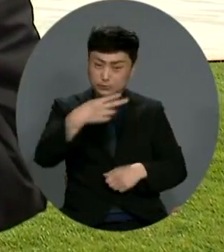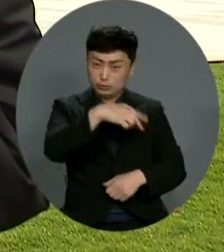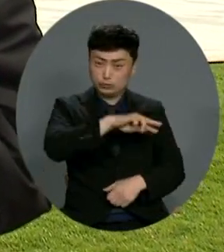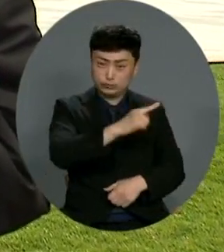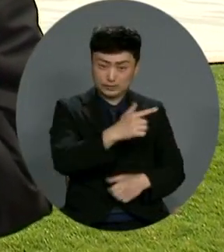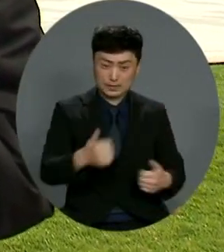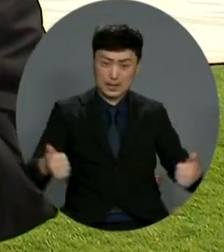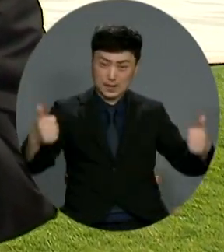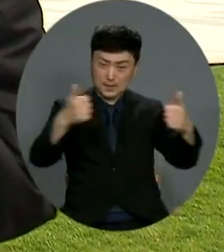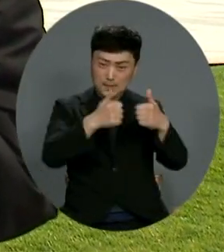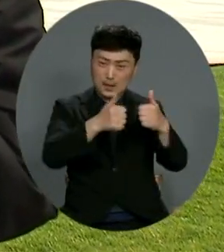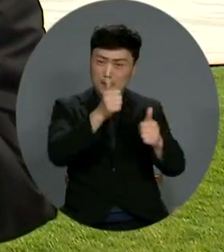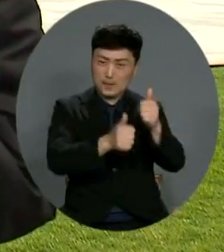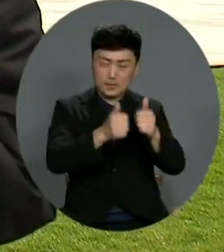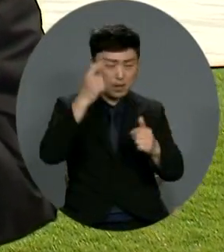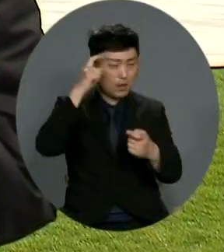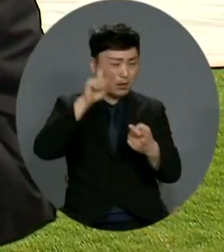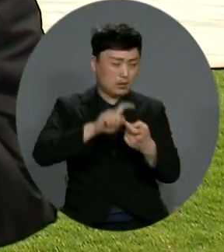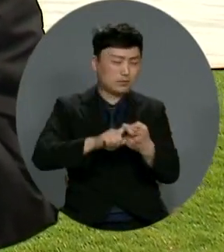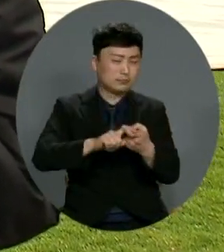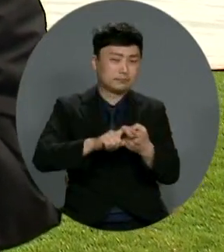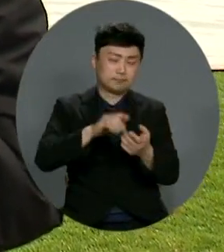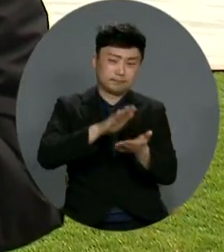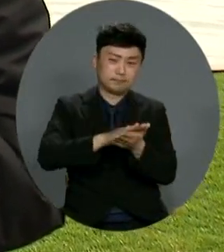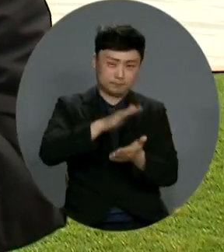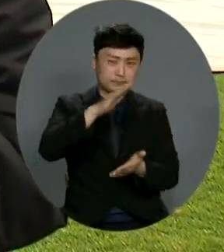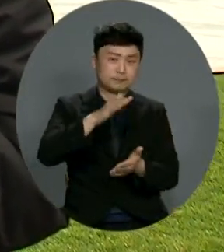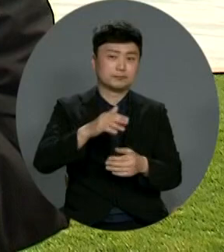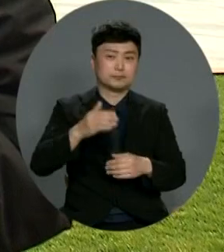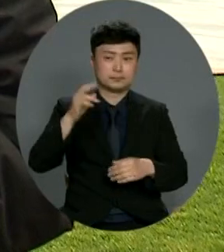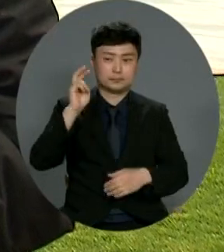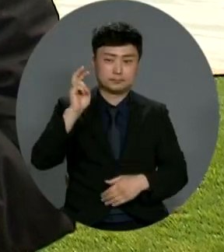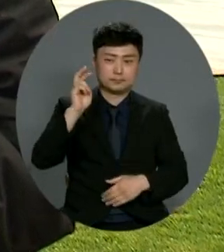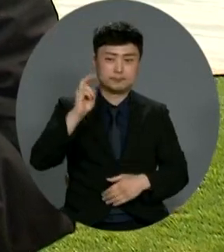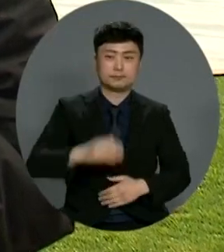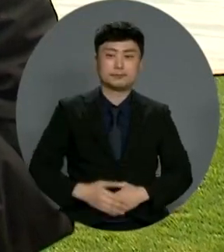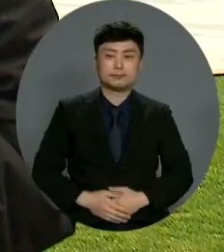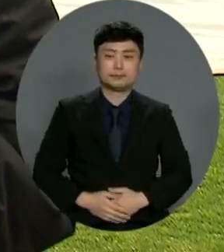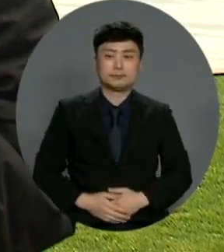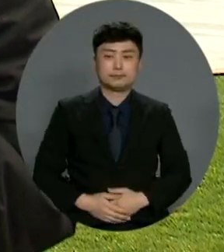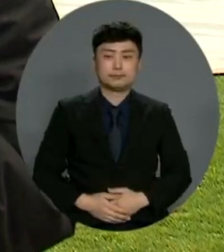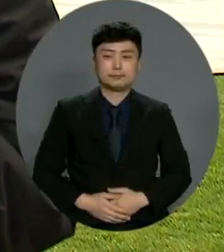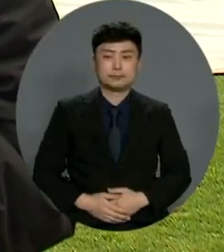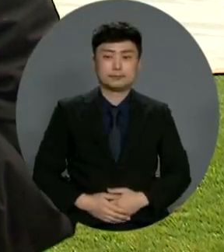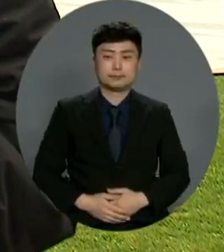맞대결은 시즌 내내 높은 관심 속에 이어질 전망입니다. MBC 뉴스 서건입니다.